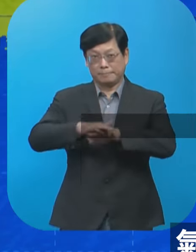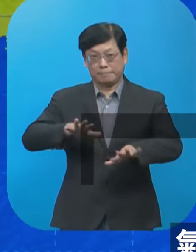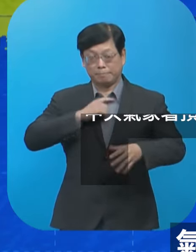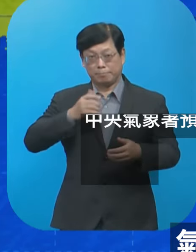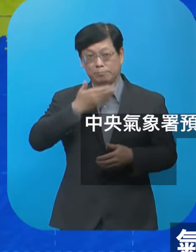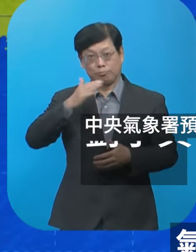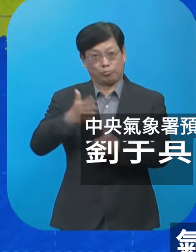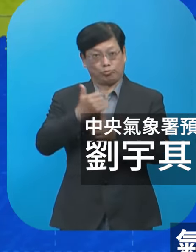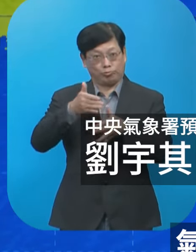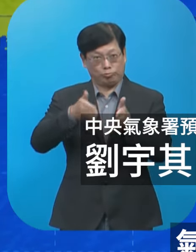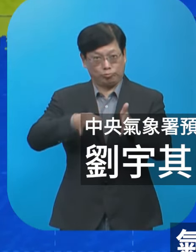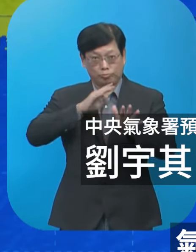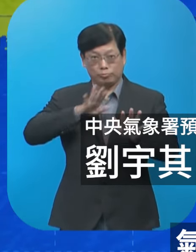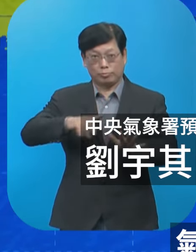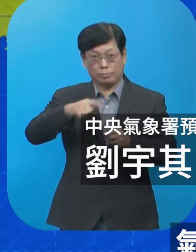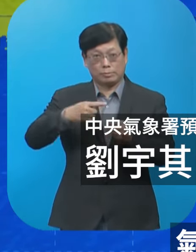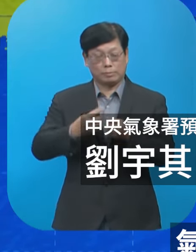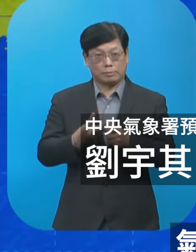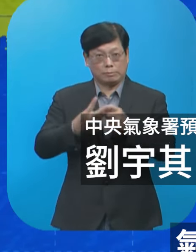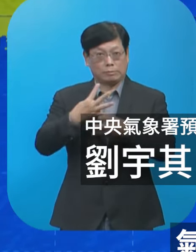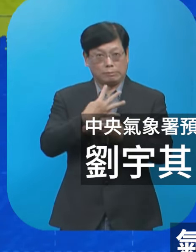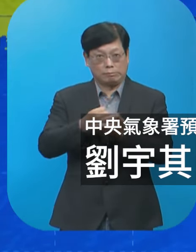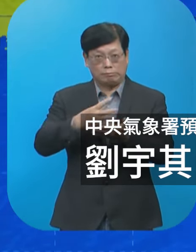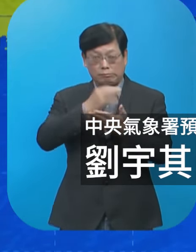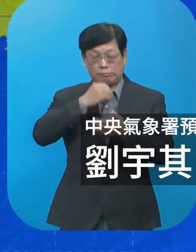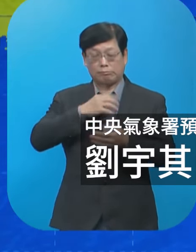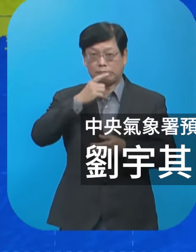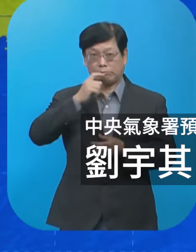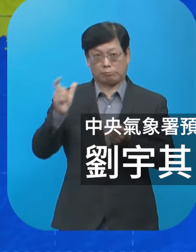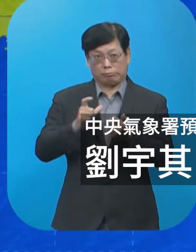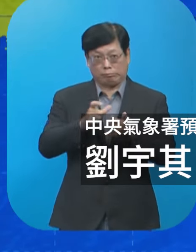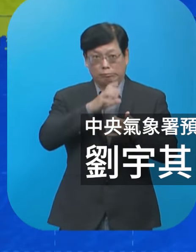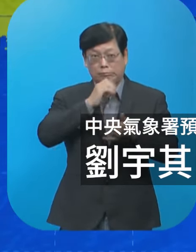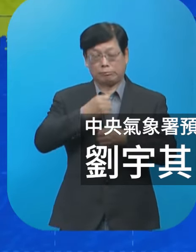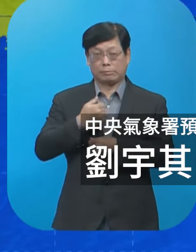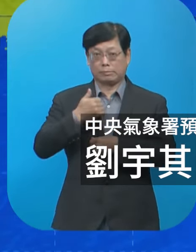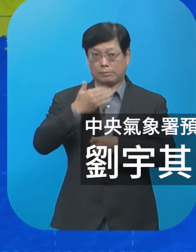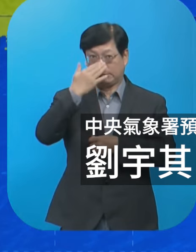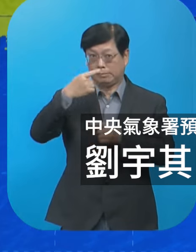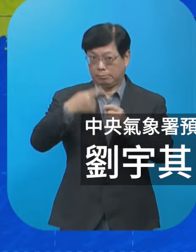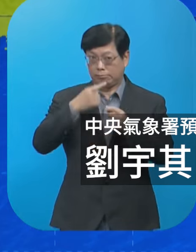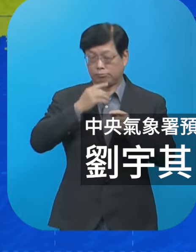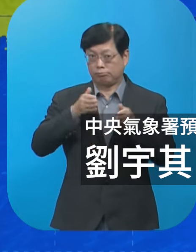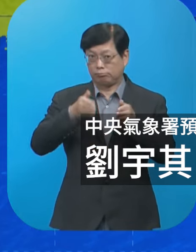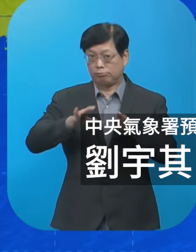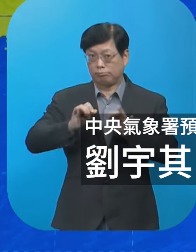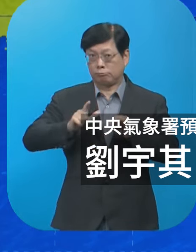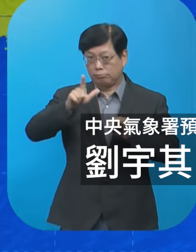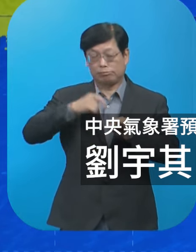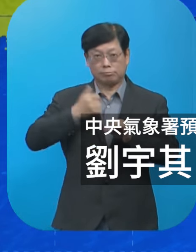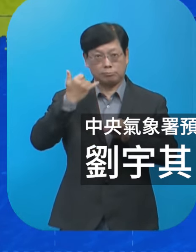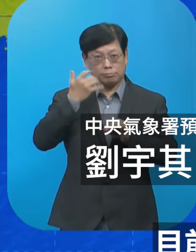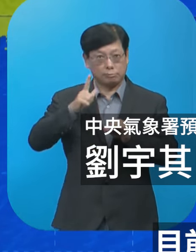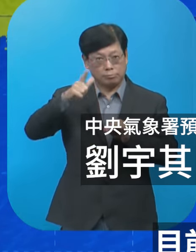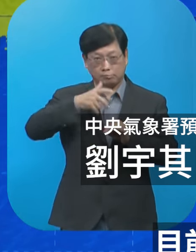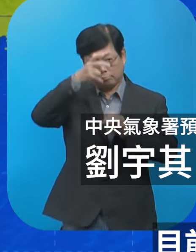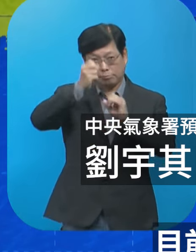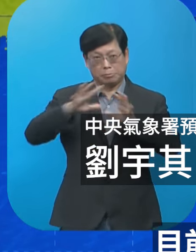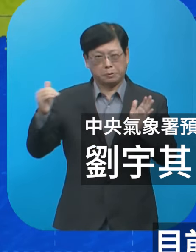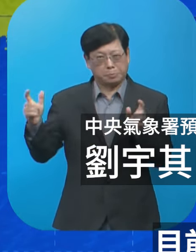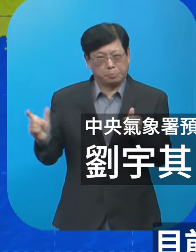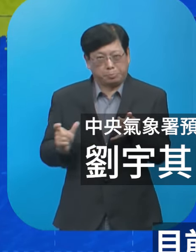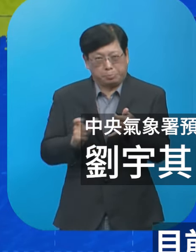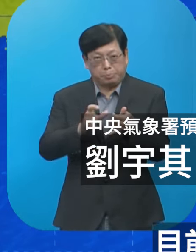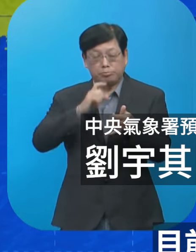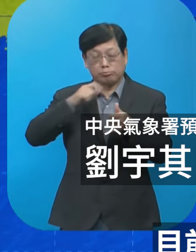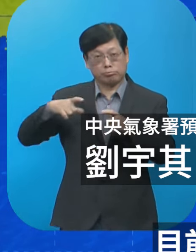气象署持续针对今年第三号台风凯米发布海上、陆上台风警报。随着台风逐渐的接近，目前暴风